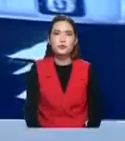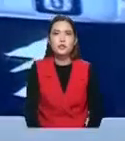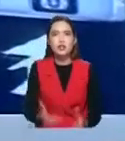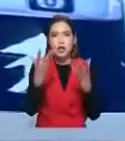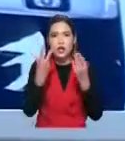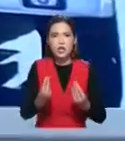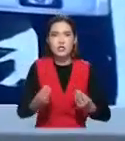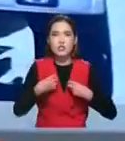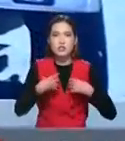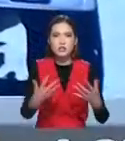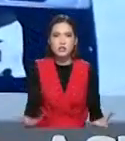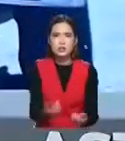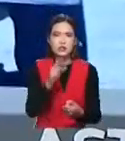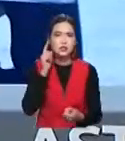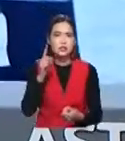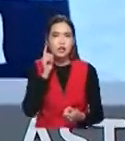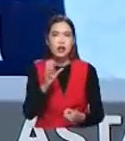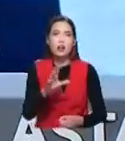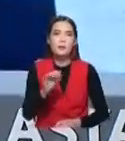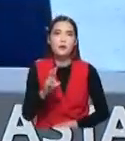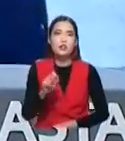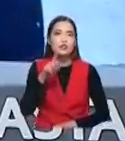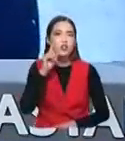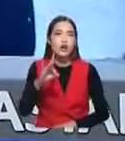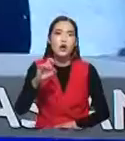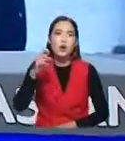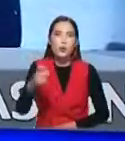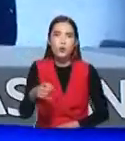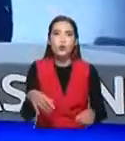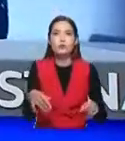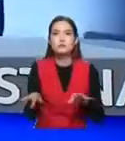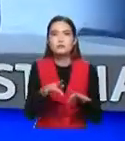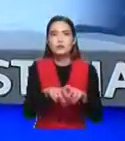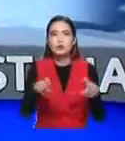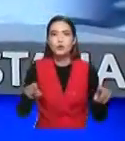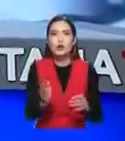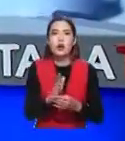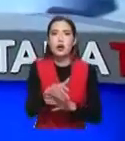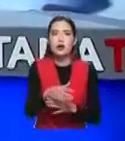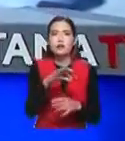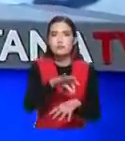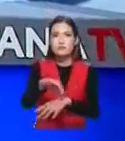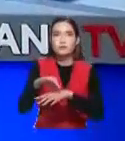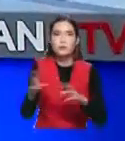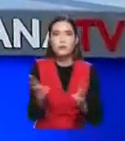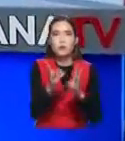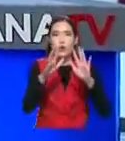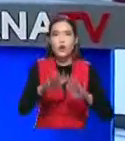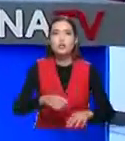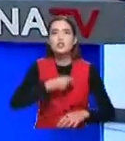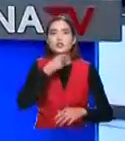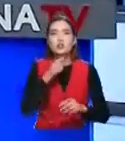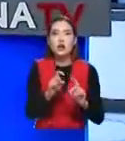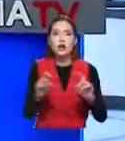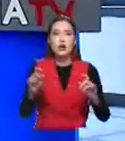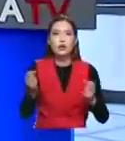честь Дня спасателей молодежное крыло партии «Аманат» «Жастар Рухы» организовала для школьников экскурсию в пожарной части. Старшеклассники пытались на